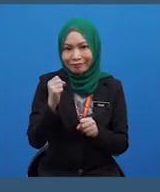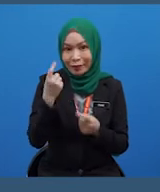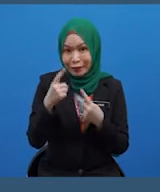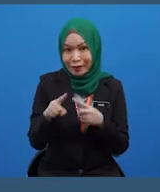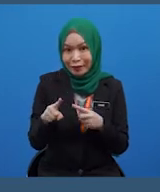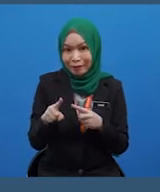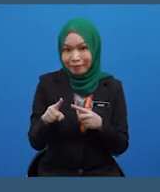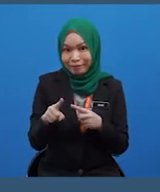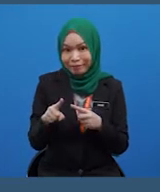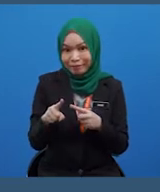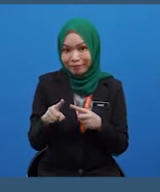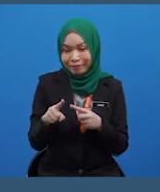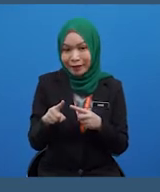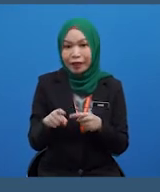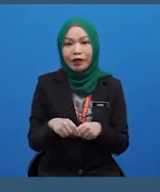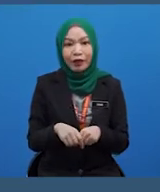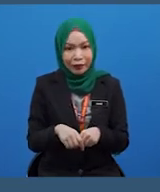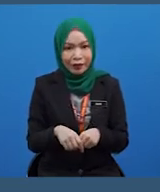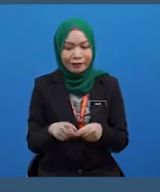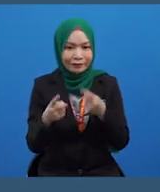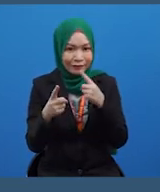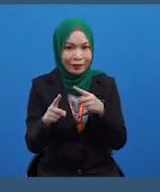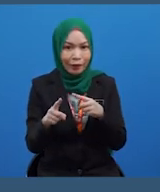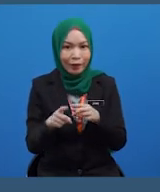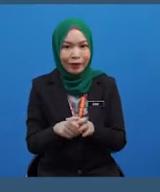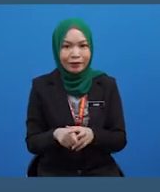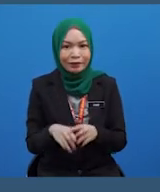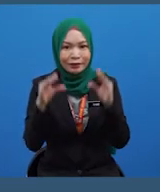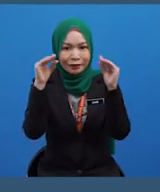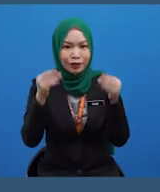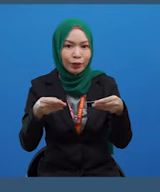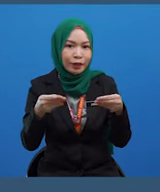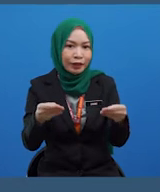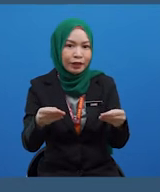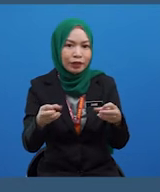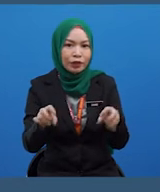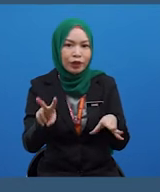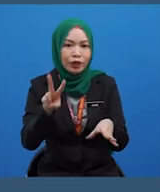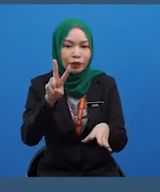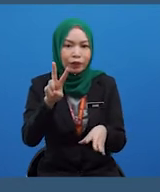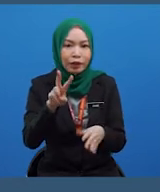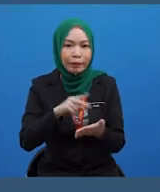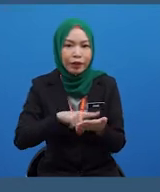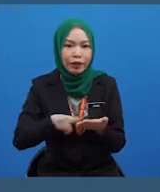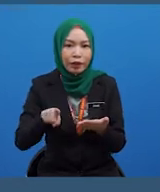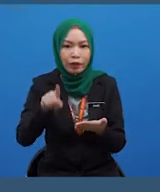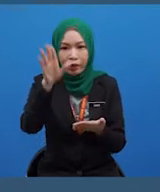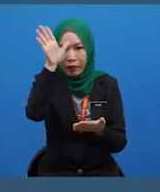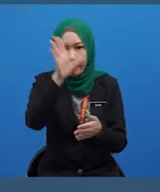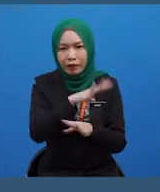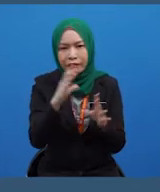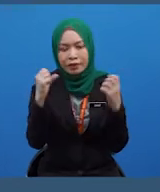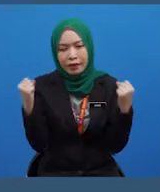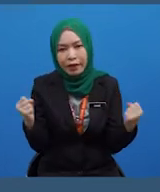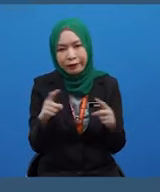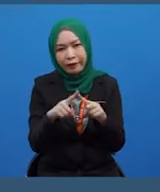Berikut ialah cadangan jawapan yang cikgu sediakan. Sudah 2 minggu ayah tidak sihat. Namun begitu, dia tetap pergi